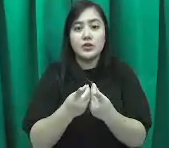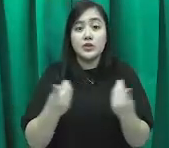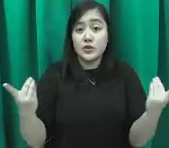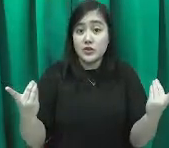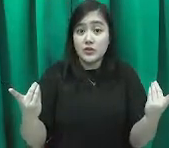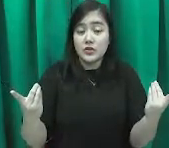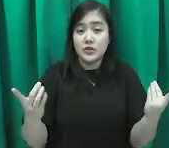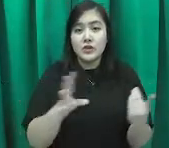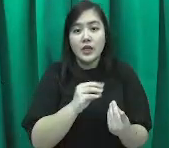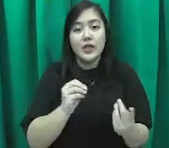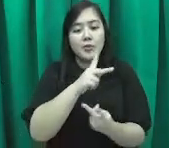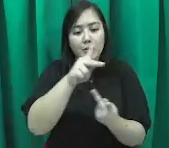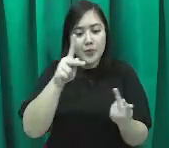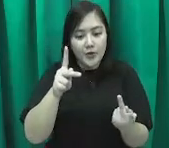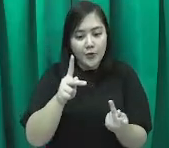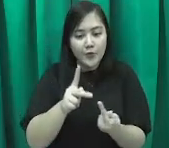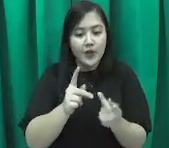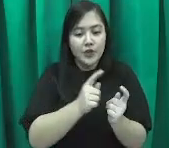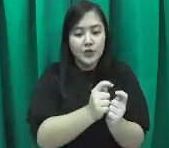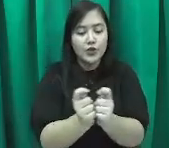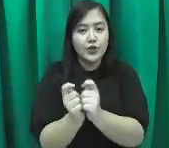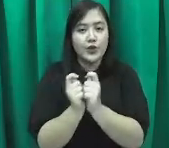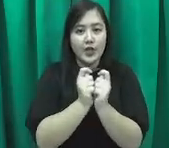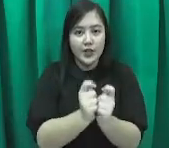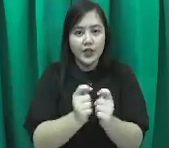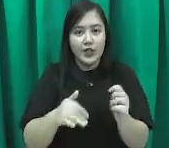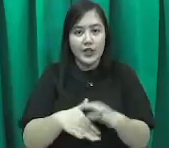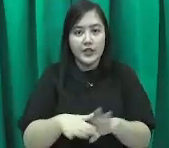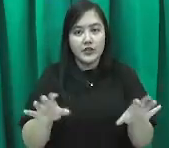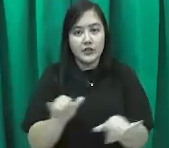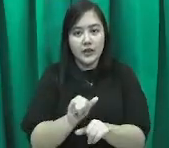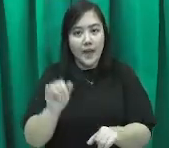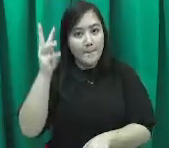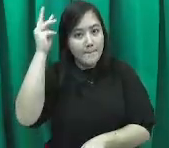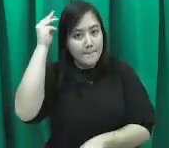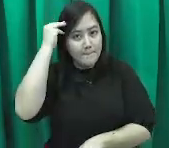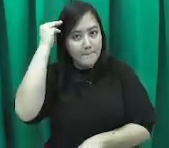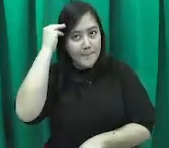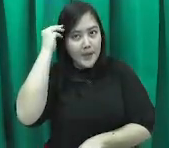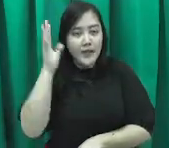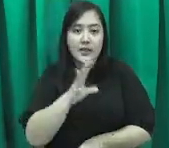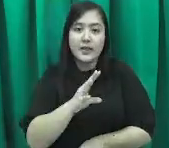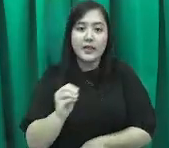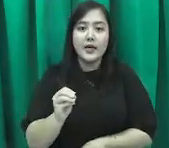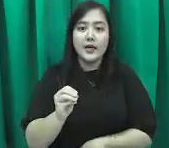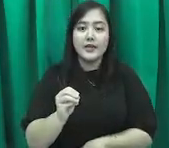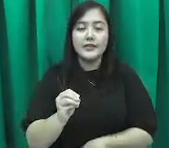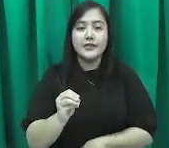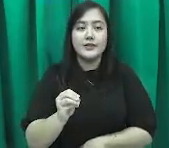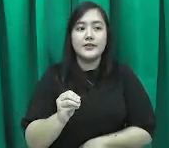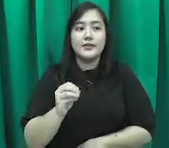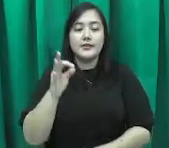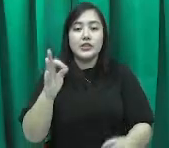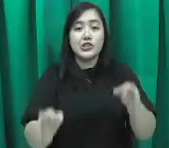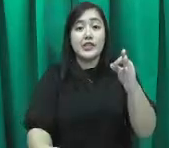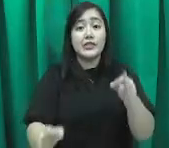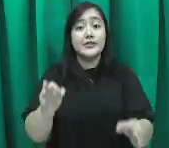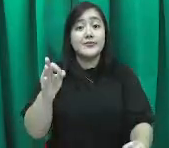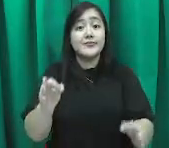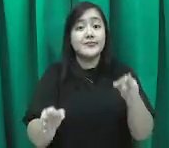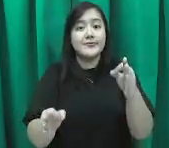and in the same judgment." So makikita natin dito, puro pagsasama, hindi paghiwalay. Yeah. No